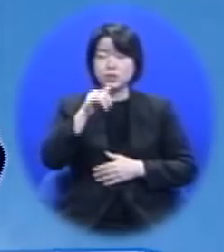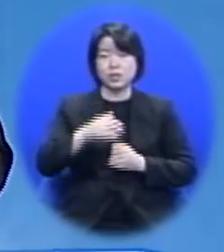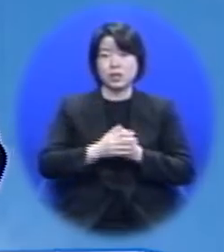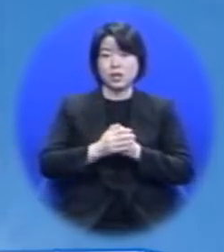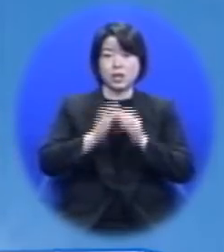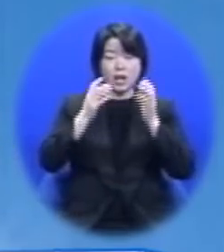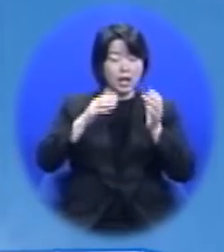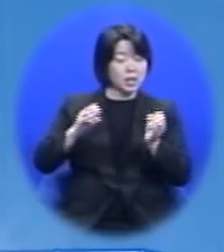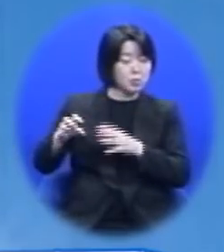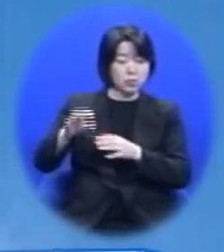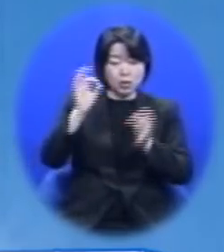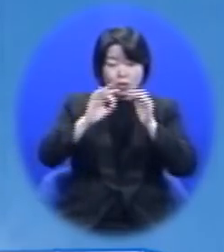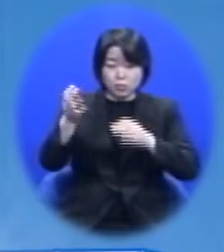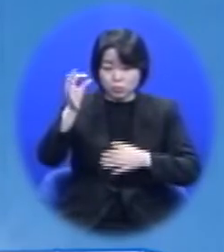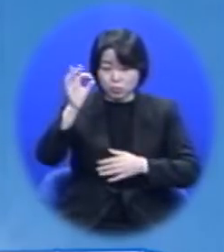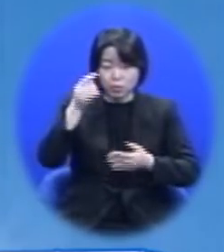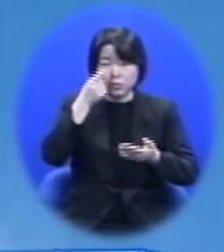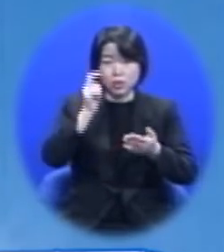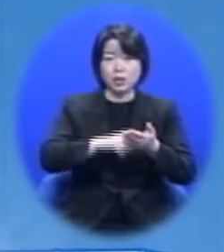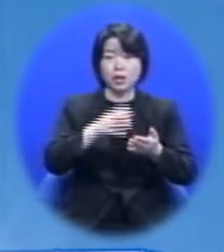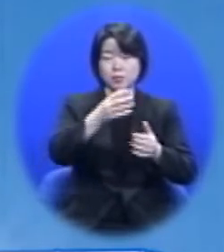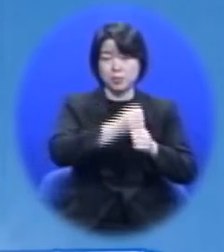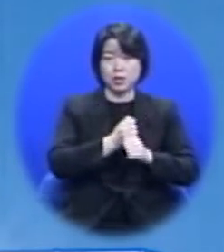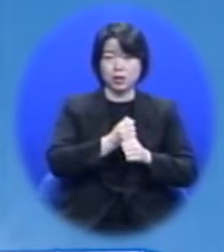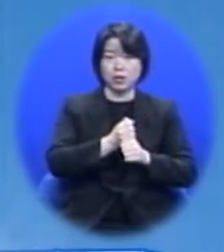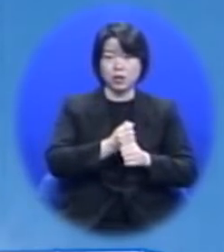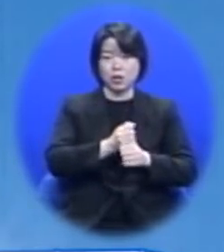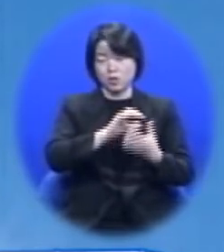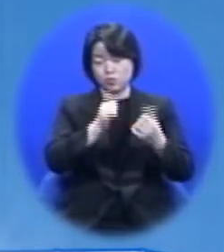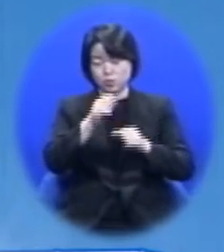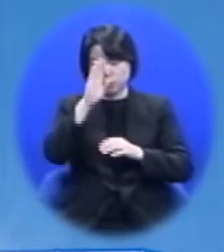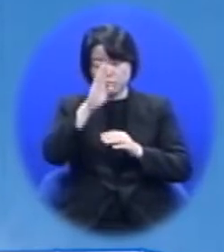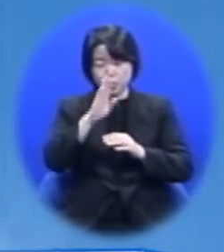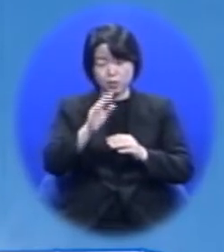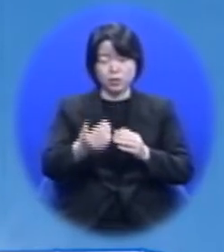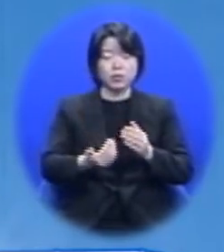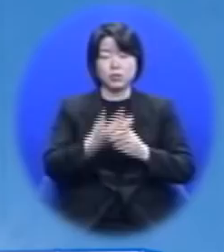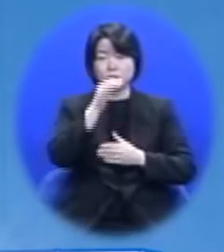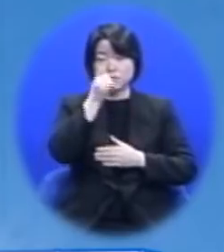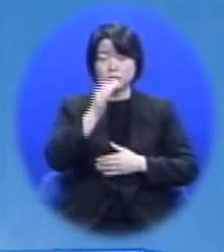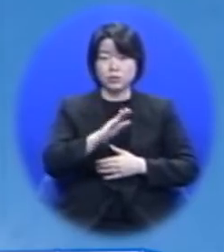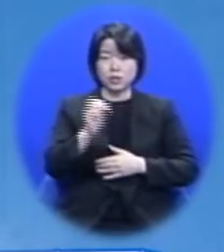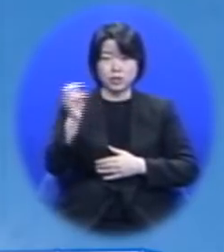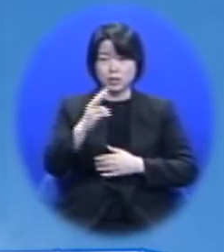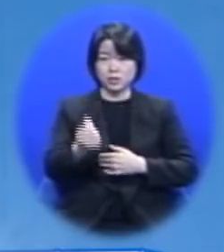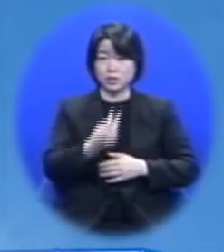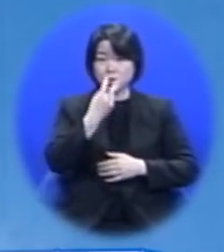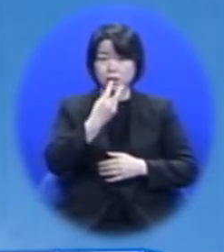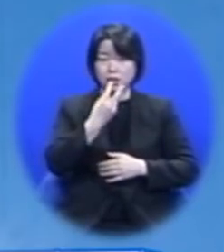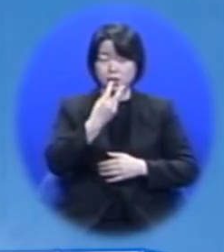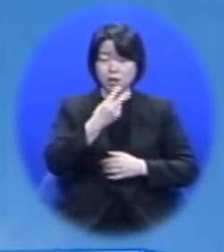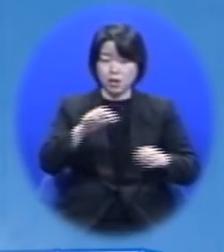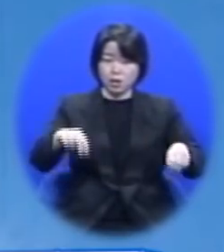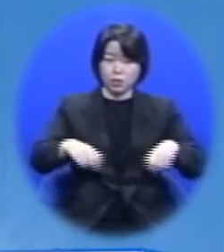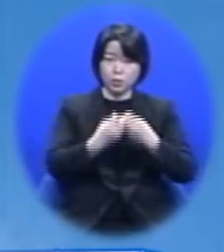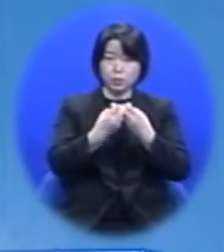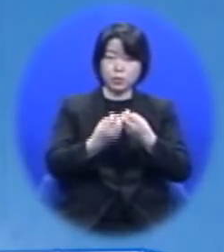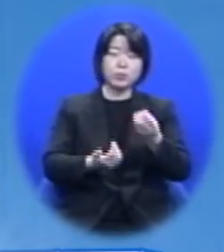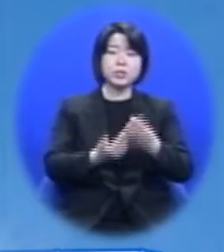애를 잃어버렸다가 찾았다든지, 아니면 죽을 병에 걸렸다가 살아났다든지, 뭐, 교통사고를 났는데 기적적으로